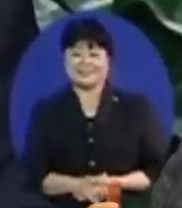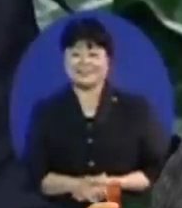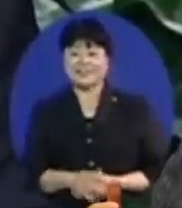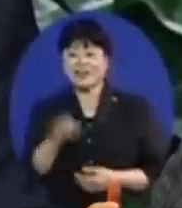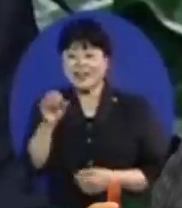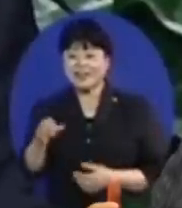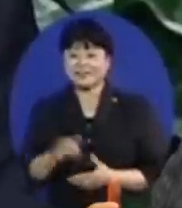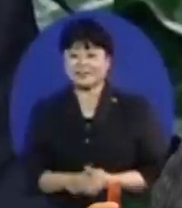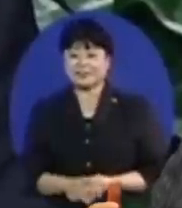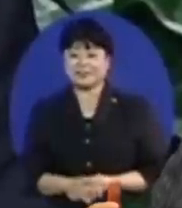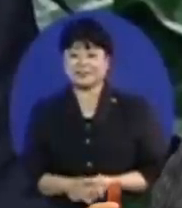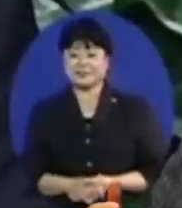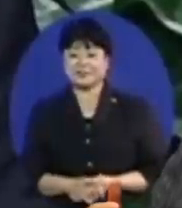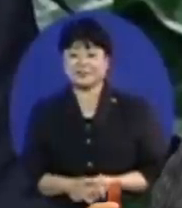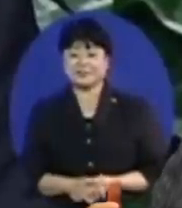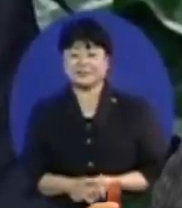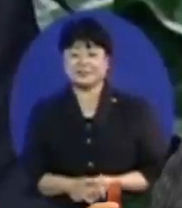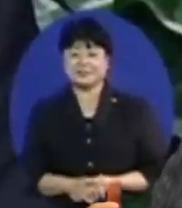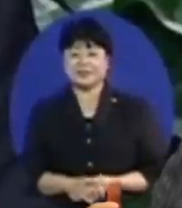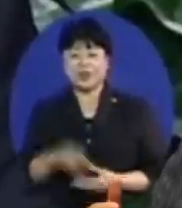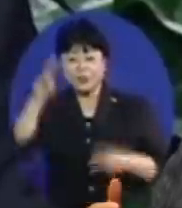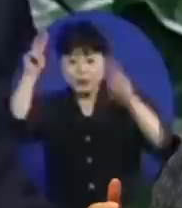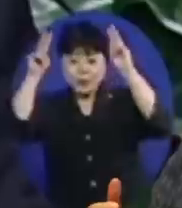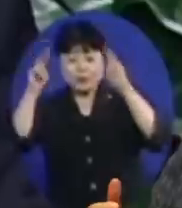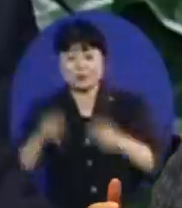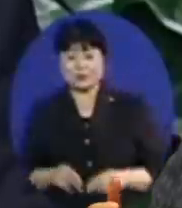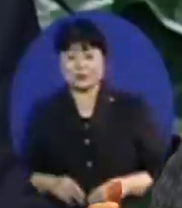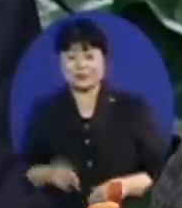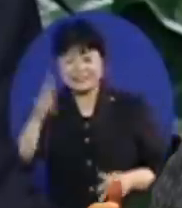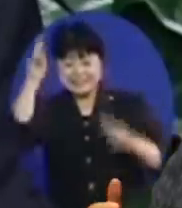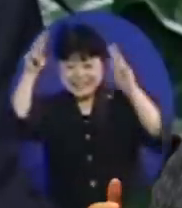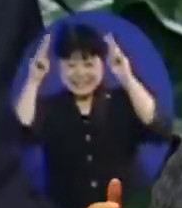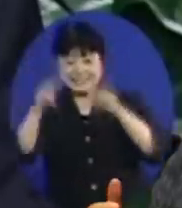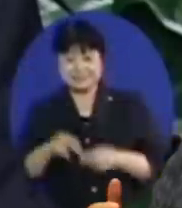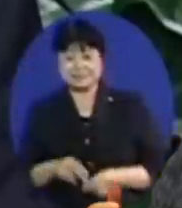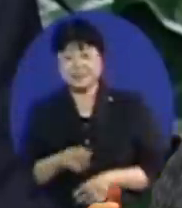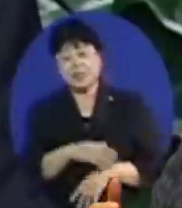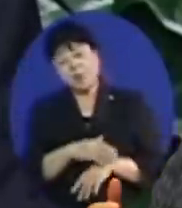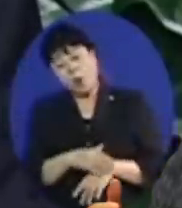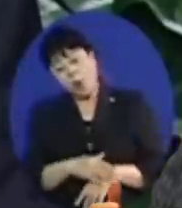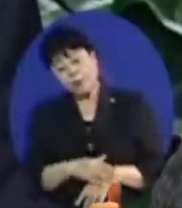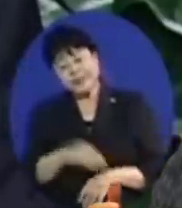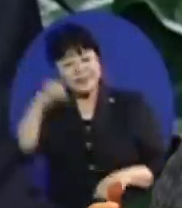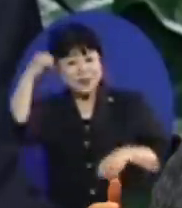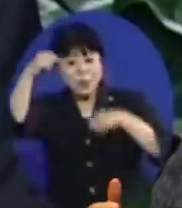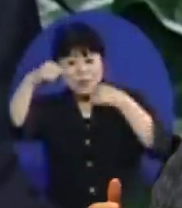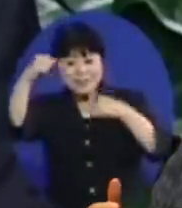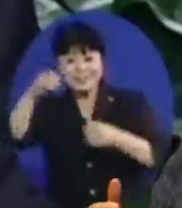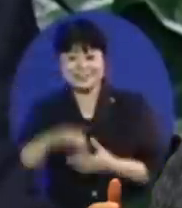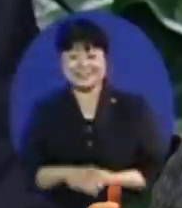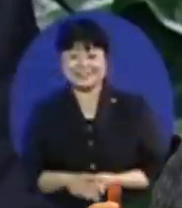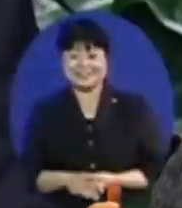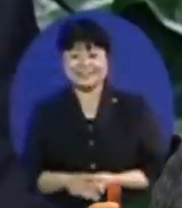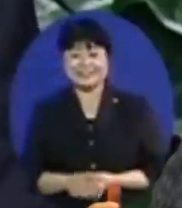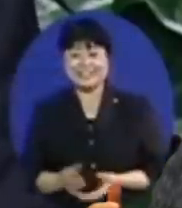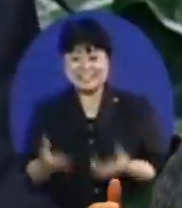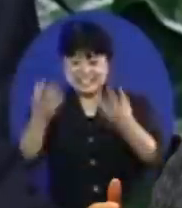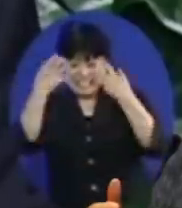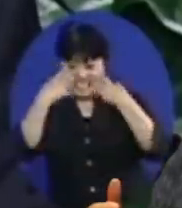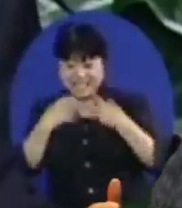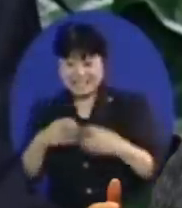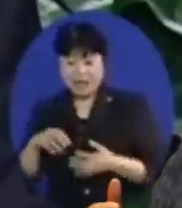그게 노루와 사슴 같은 힘이 없는 동물떼들을 사자가 공격할